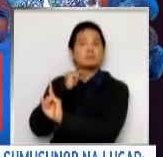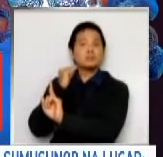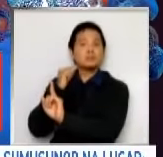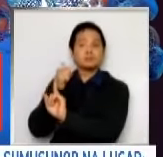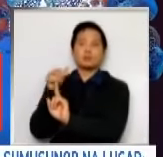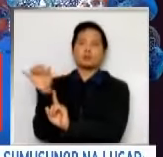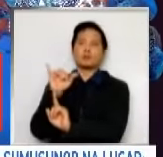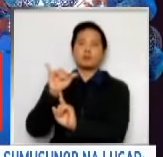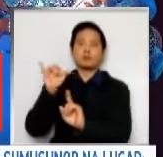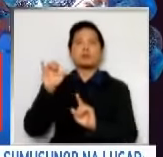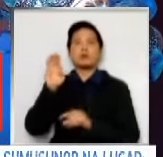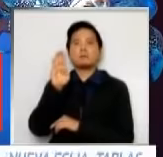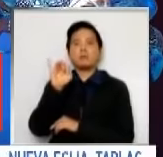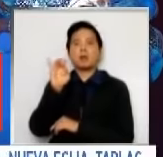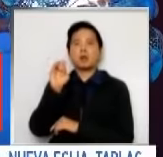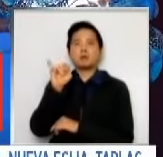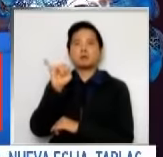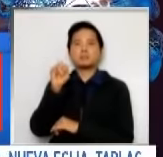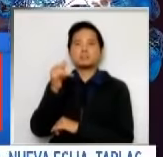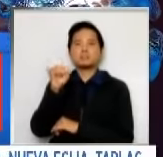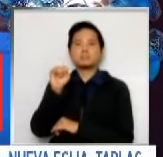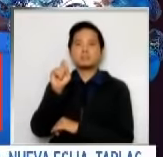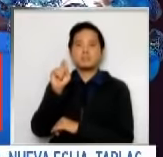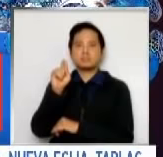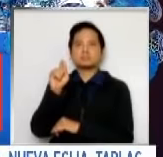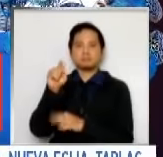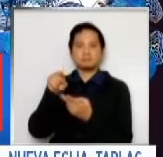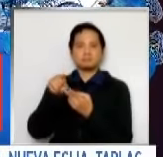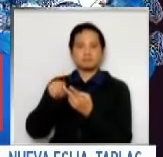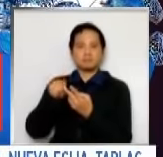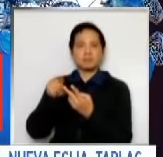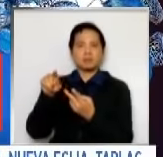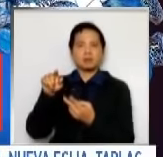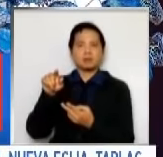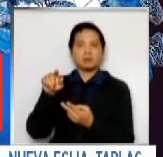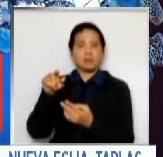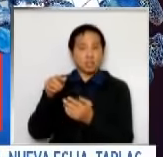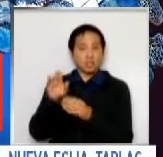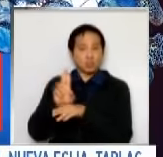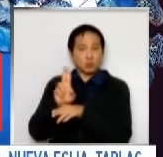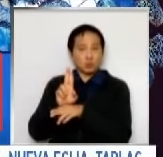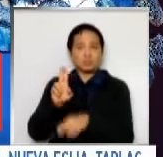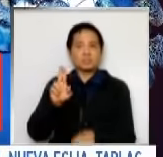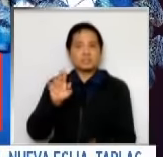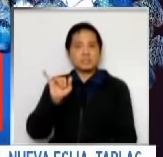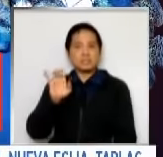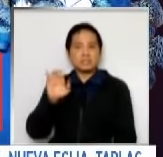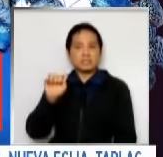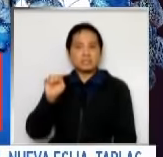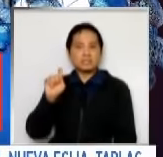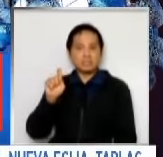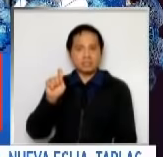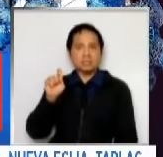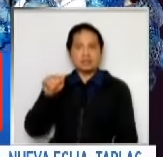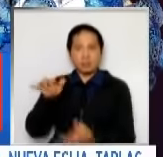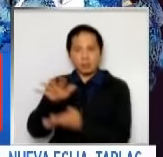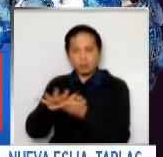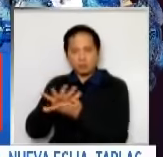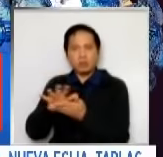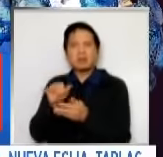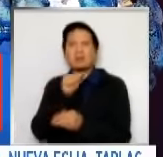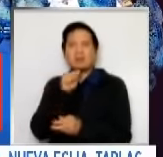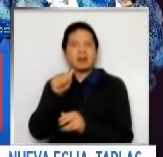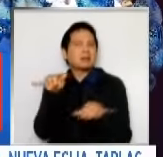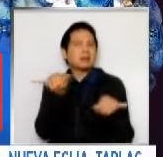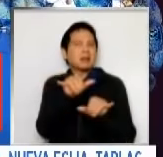Nicanor Ostriaco, gawa sa yeast o pampaalsa ang oral vaccine. Hindi gaya ng mga bakunang itinuturok,